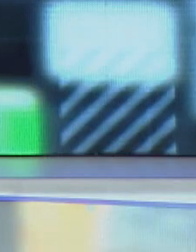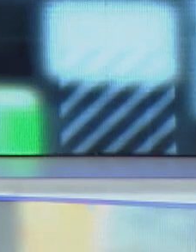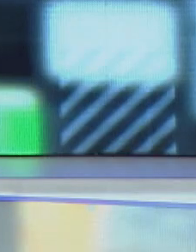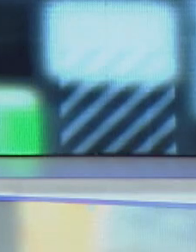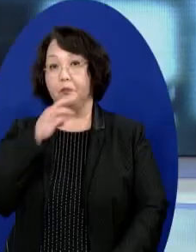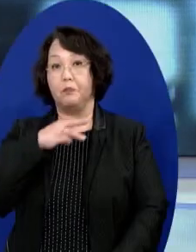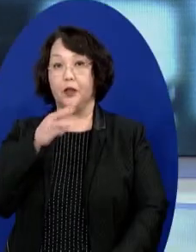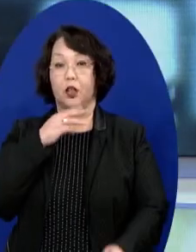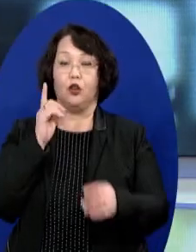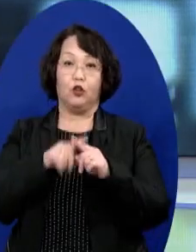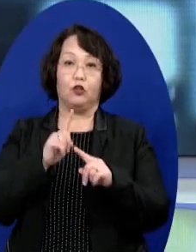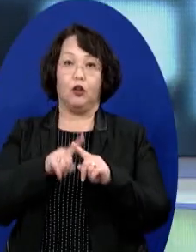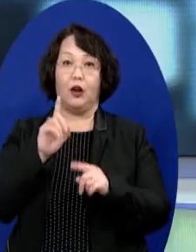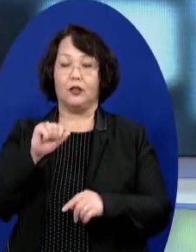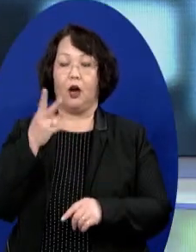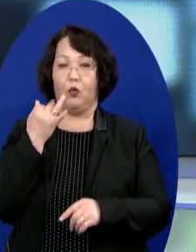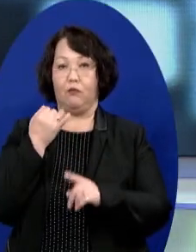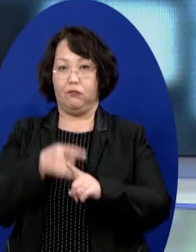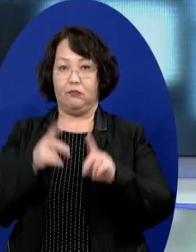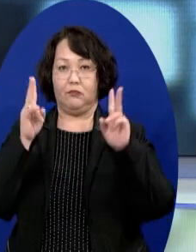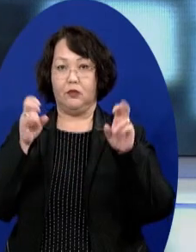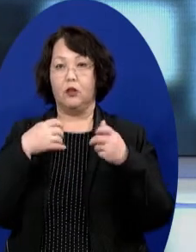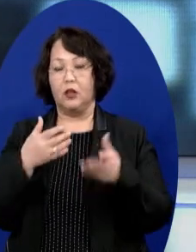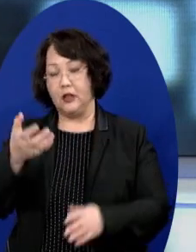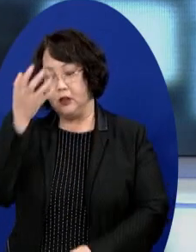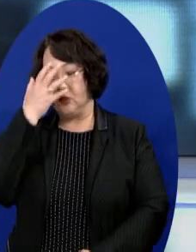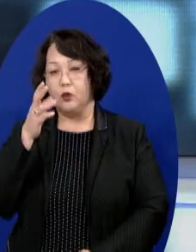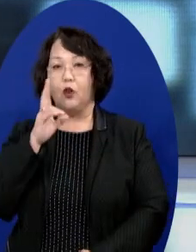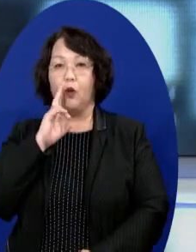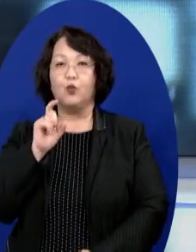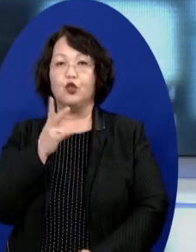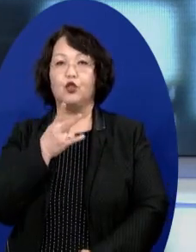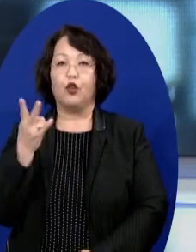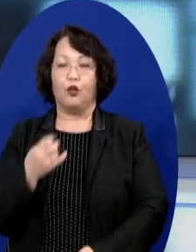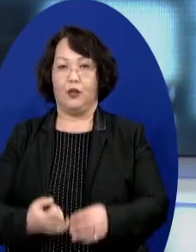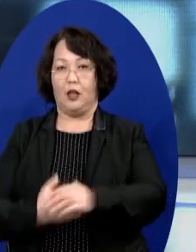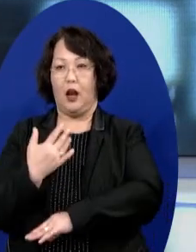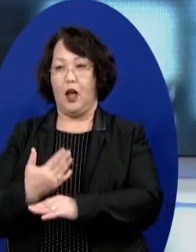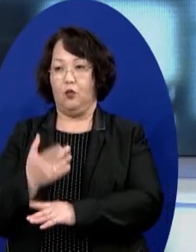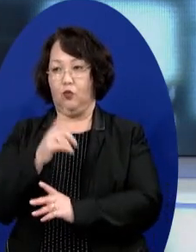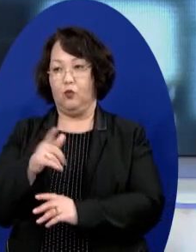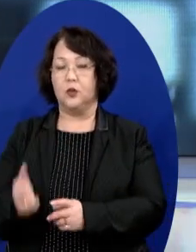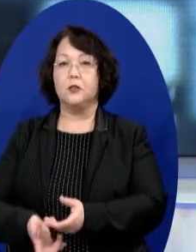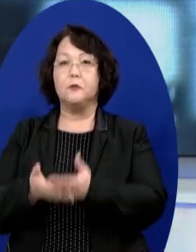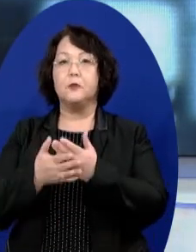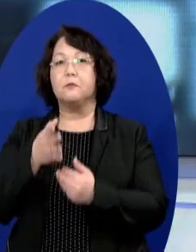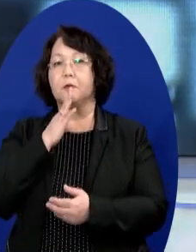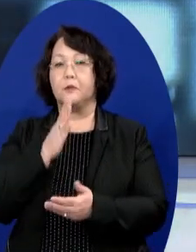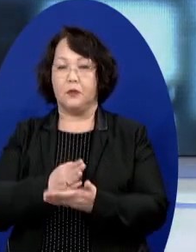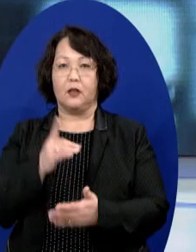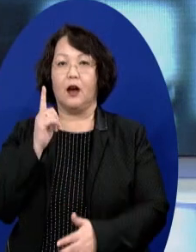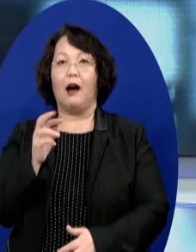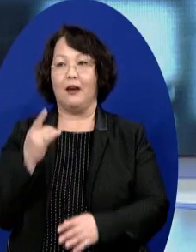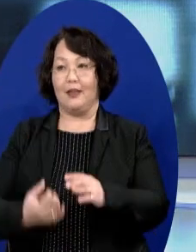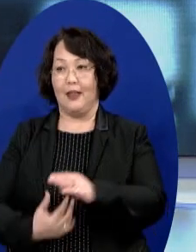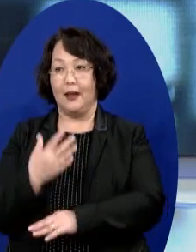Үзэгчтэй хөтөлбөрөө бид хөдөө аж ахуйн болонгаар үйлчлүүлж байна. Засгийн газраас энэ жил хүнсний ногоо тариалан эргэлтэгчд цогц байдлаар дэмжлэг үзүүлэхээр болсон. Хаврын